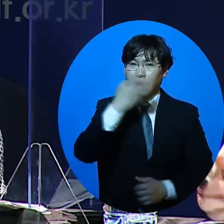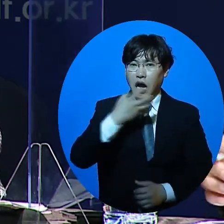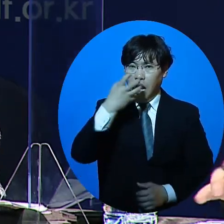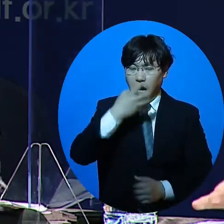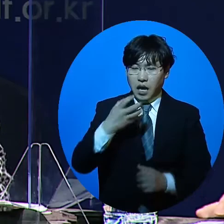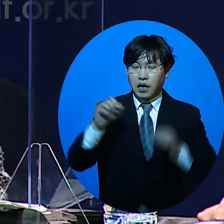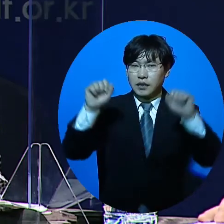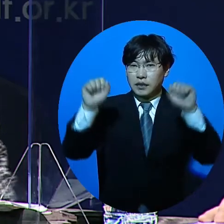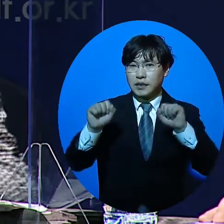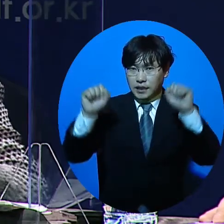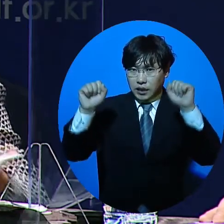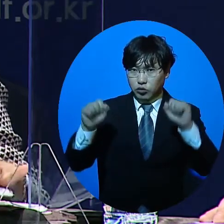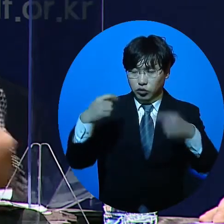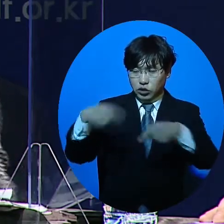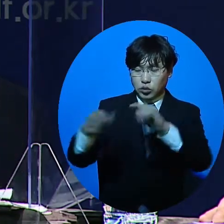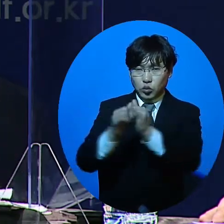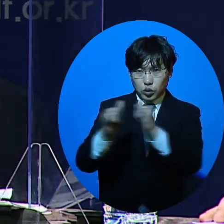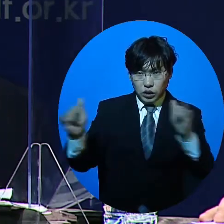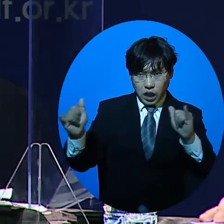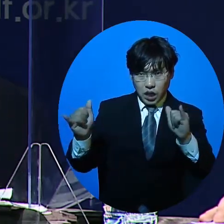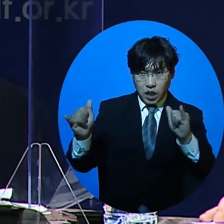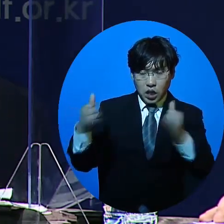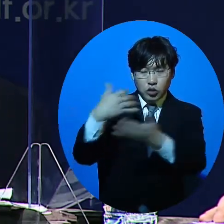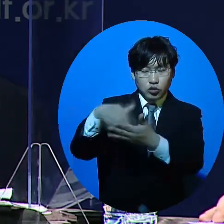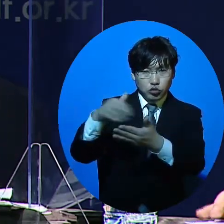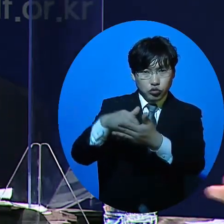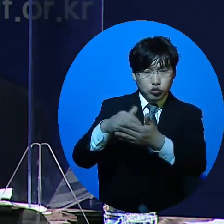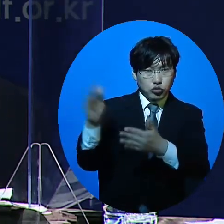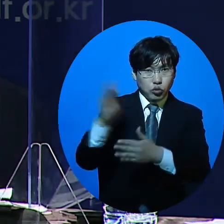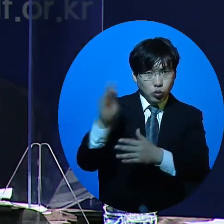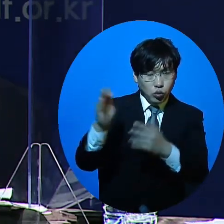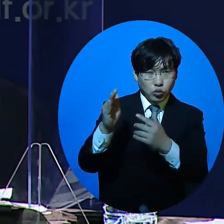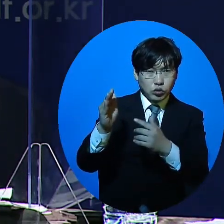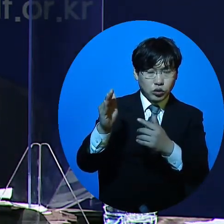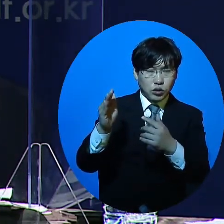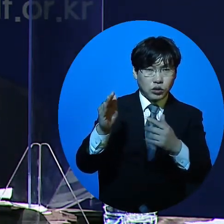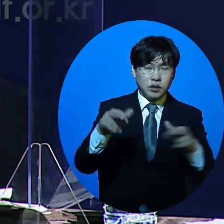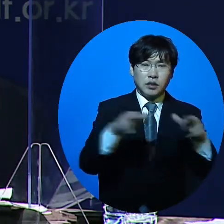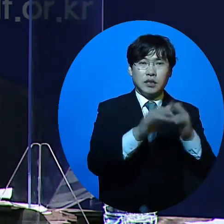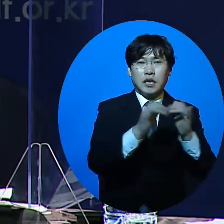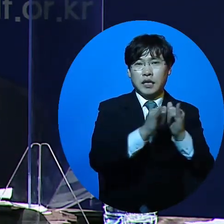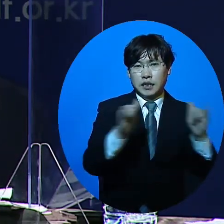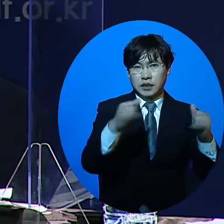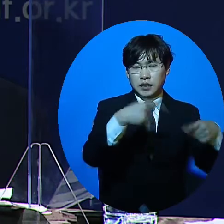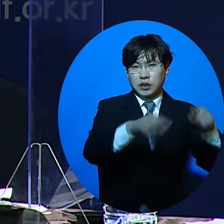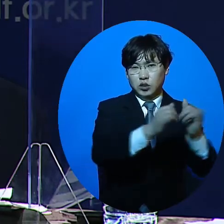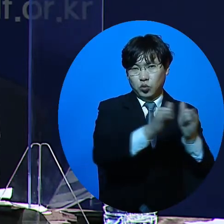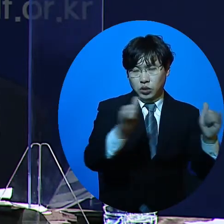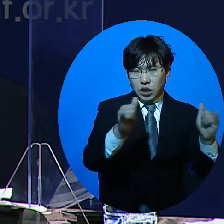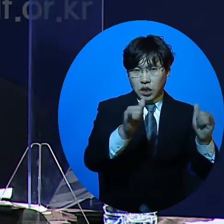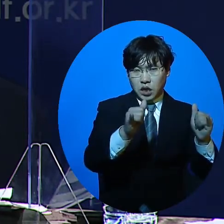수 있는 그 확충 방안까지도 발전 계획으로 가지고 가야 된다고 생각을 합니다.